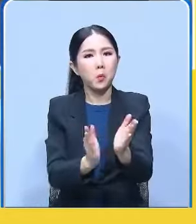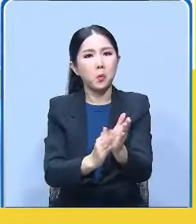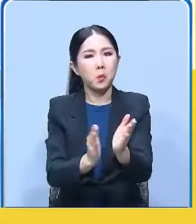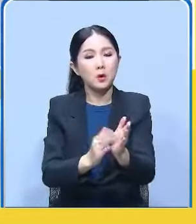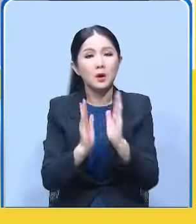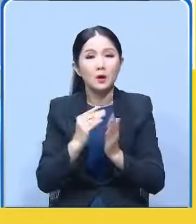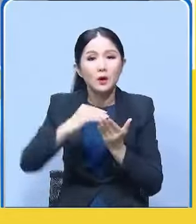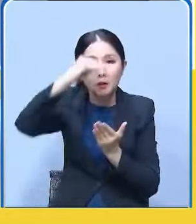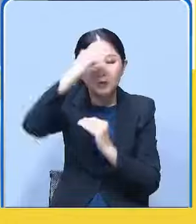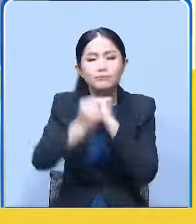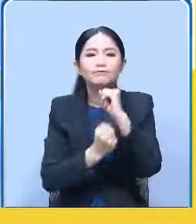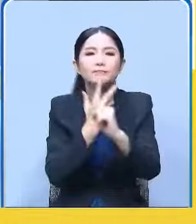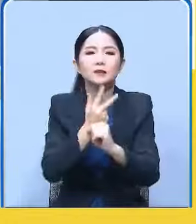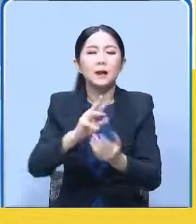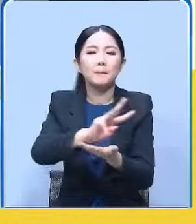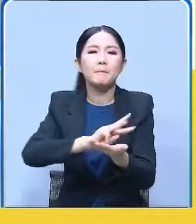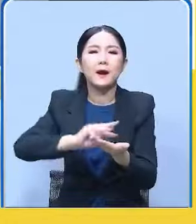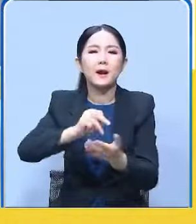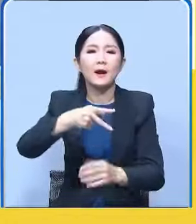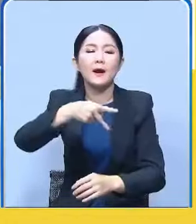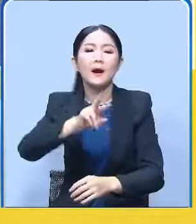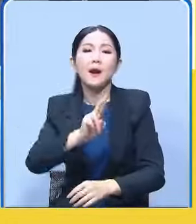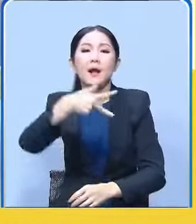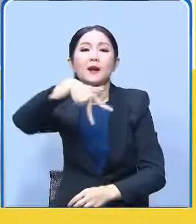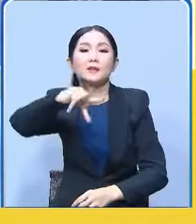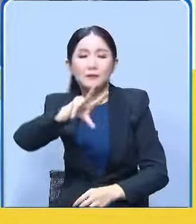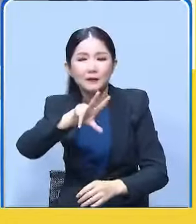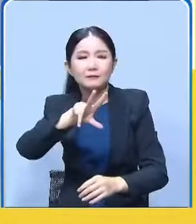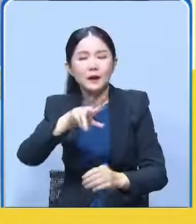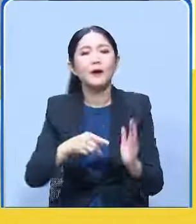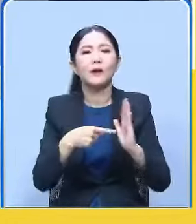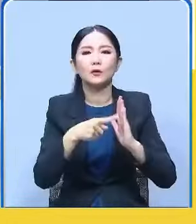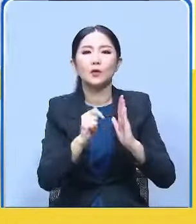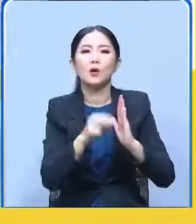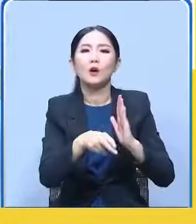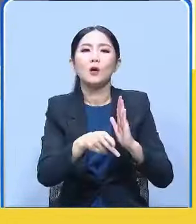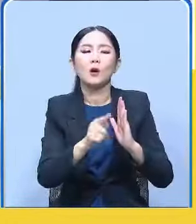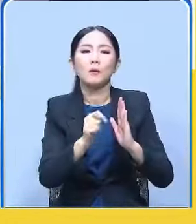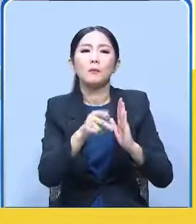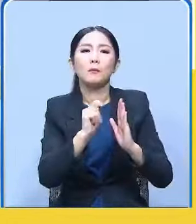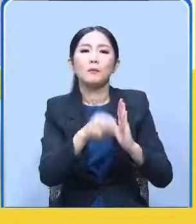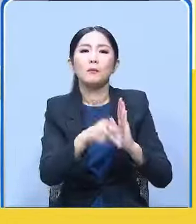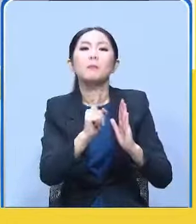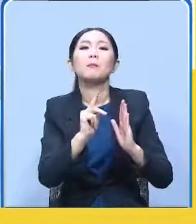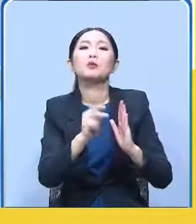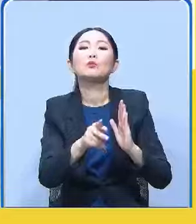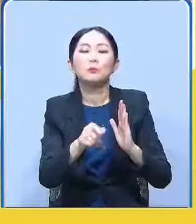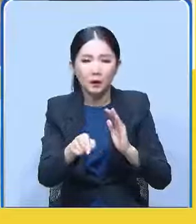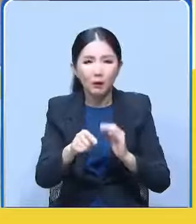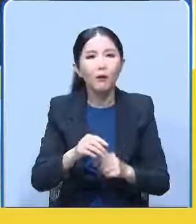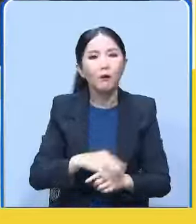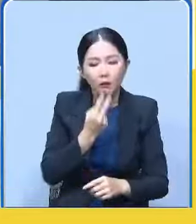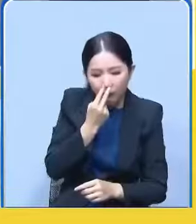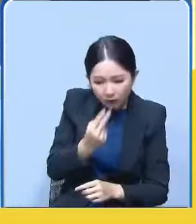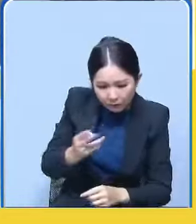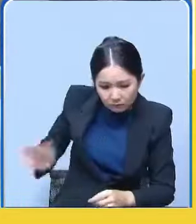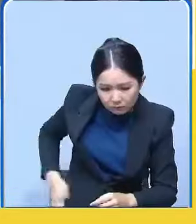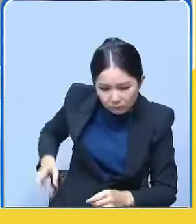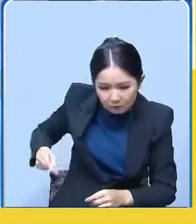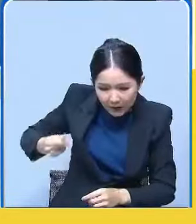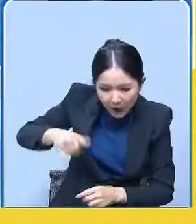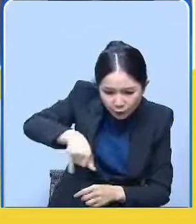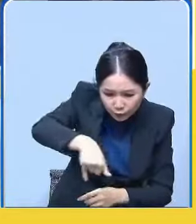3ค่ะมหาวิทยาลัยราชภัฏวลัยอลงกรณ์จังหวัดปทุมธานีไปเจอน้องหมาตัวนี ้ครับ ลอยคออยู่กลางคลองเลยอู้เห็นแล้วก็สงสาร